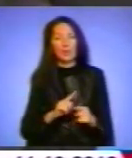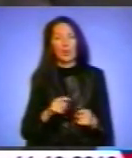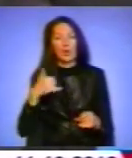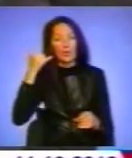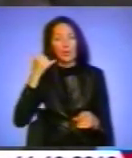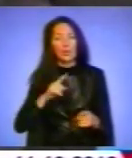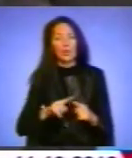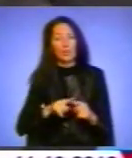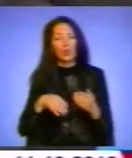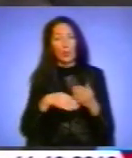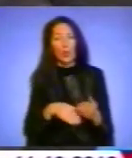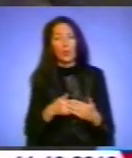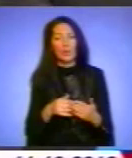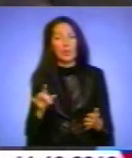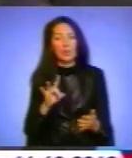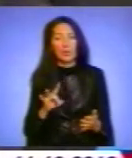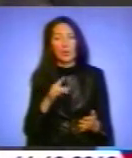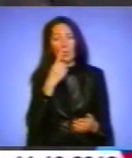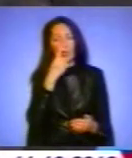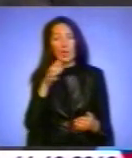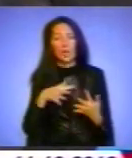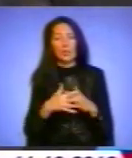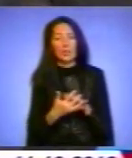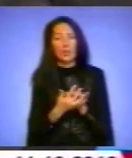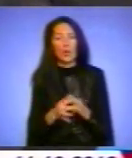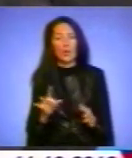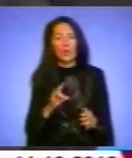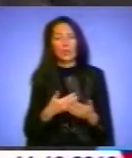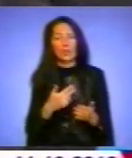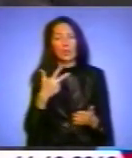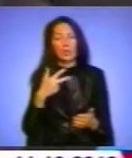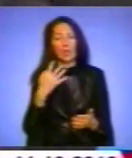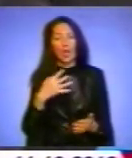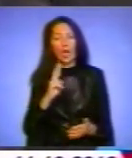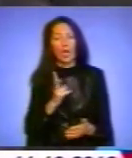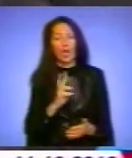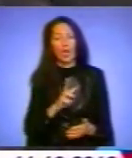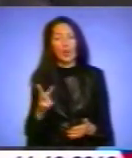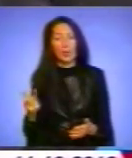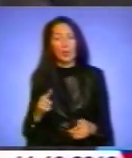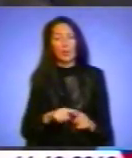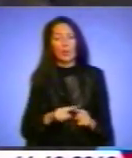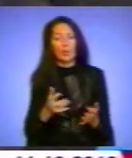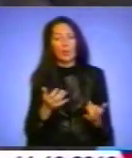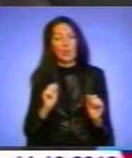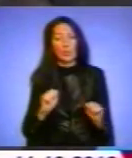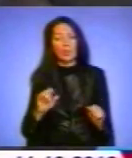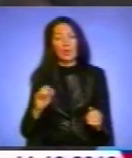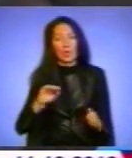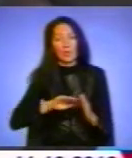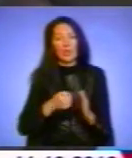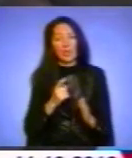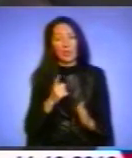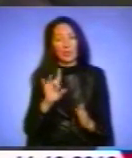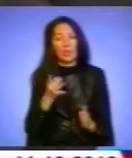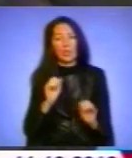Ну, наприклад, з району в віддалене село, там в радіусі 30-40 кілометрів швидку скільки можна викликати? Можна викликати один